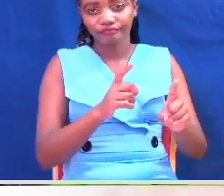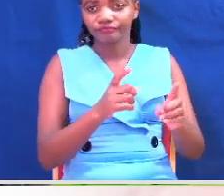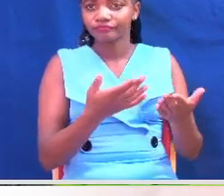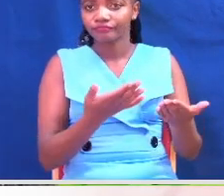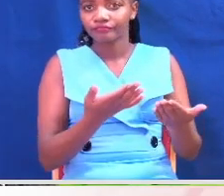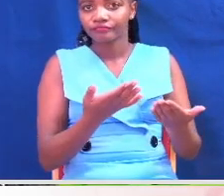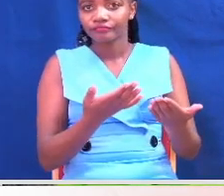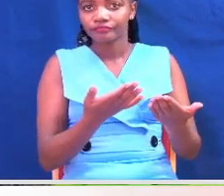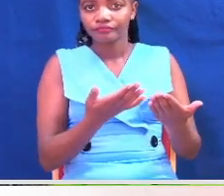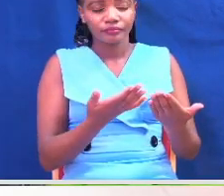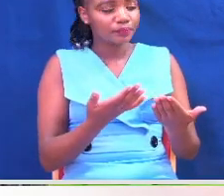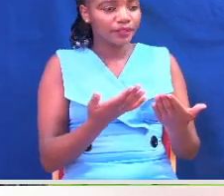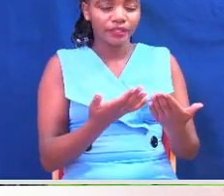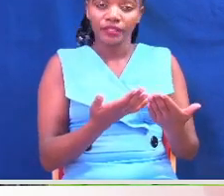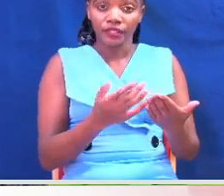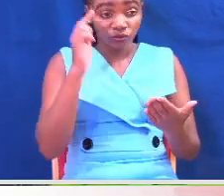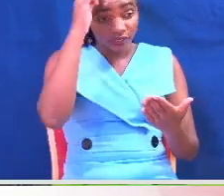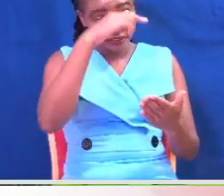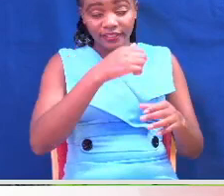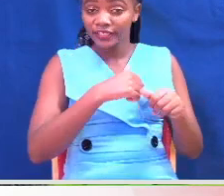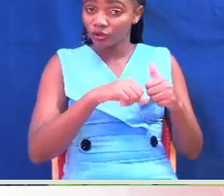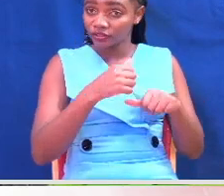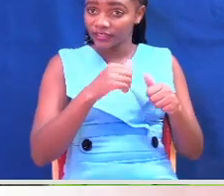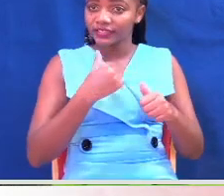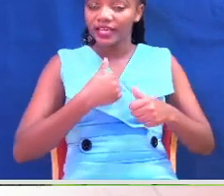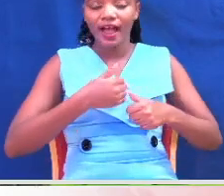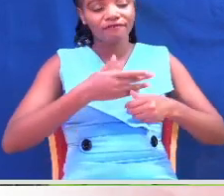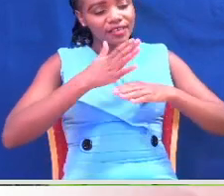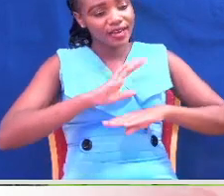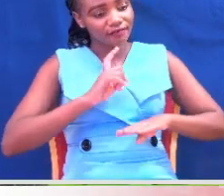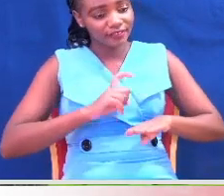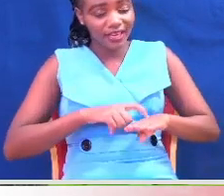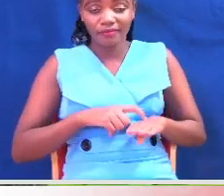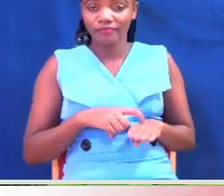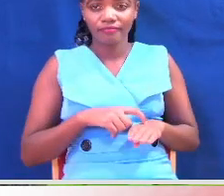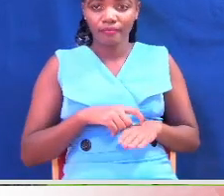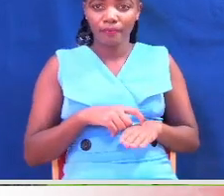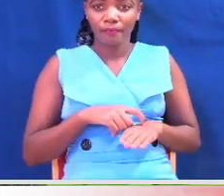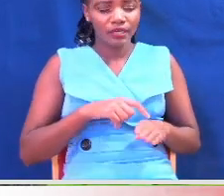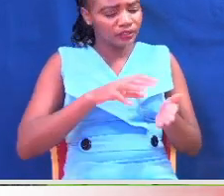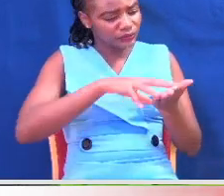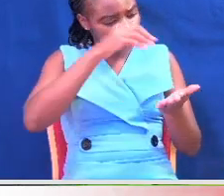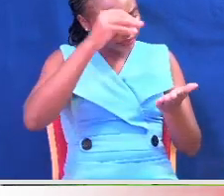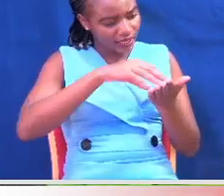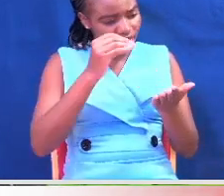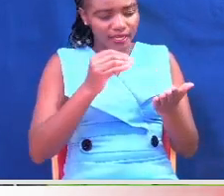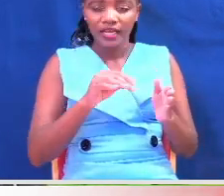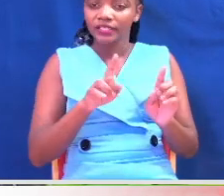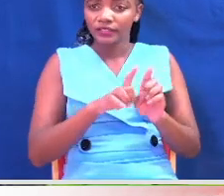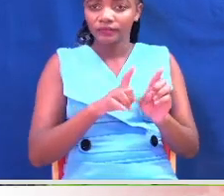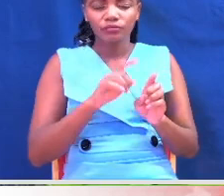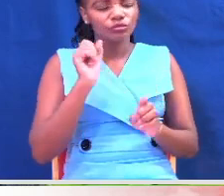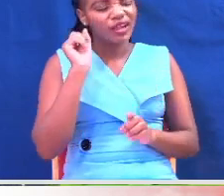akiingia kwenye Bachelor of Science, anapata muda wa kutojigawa na kupata tuseme yale